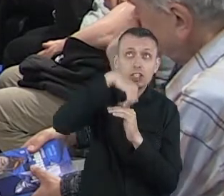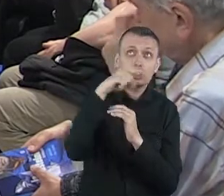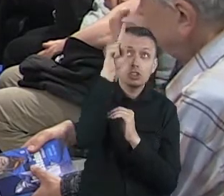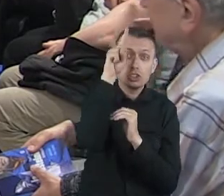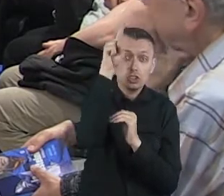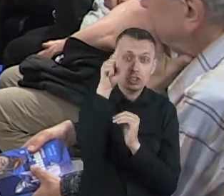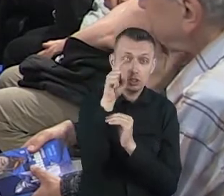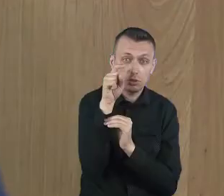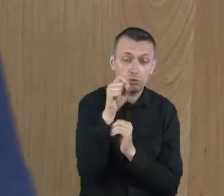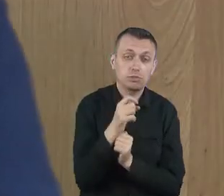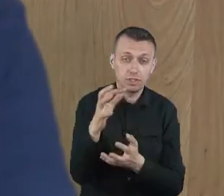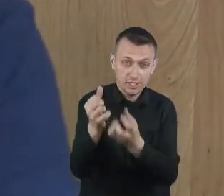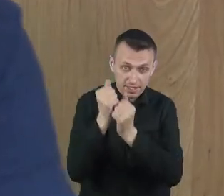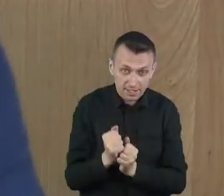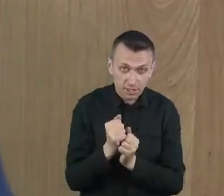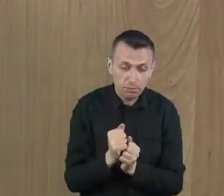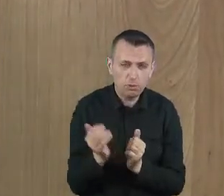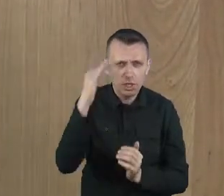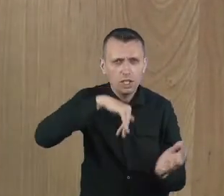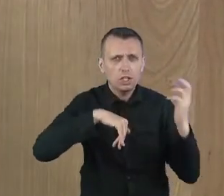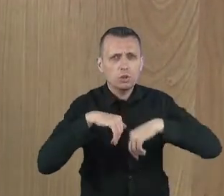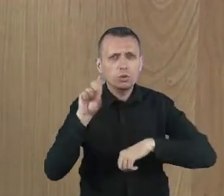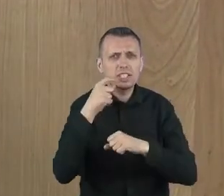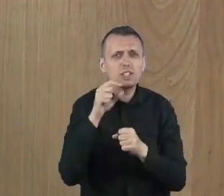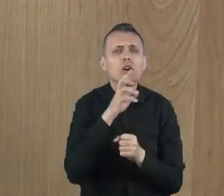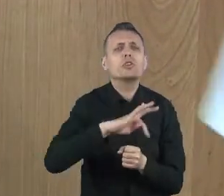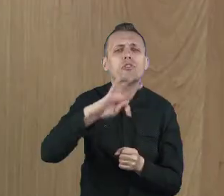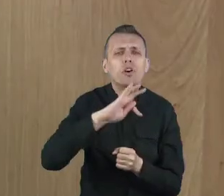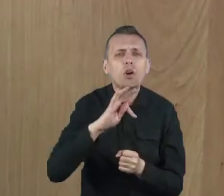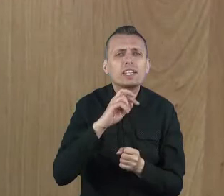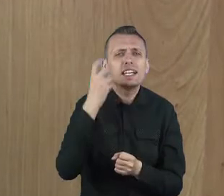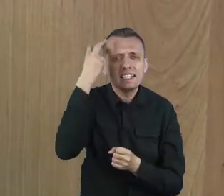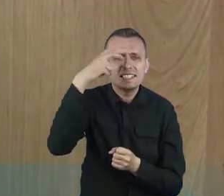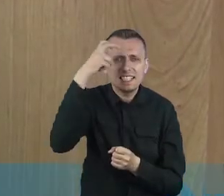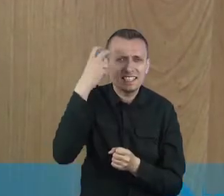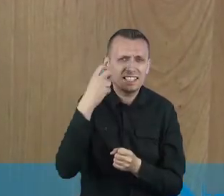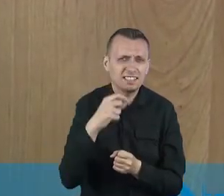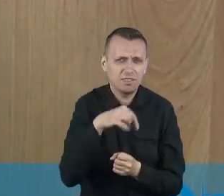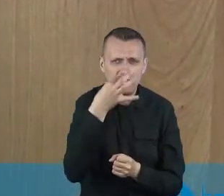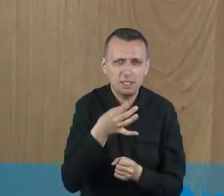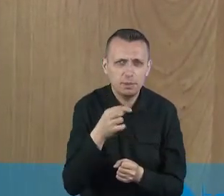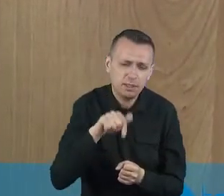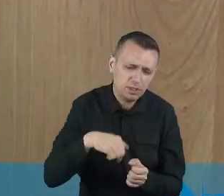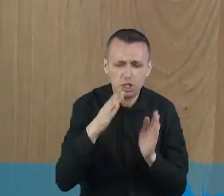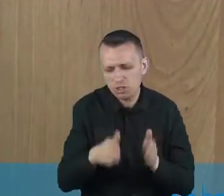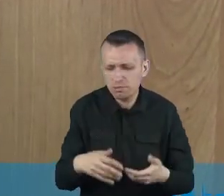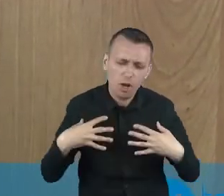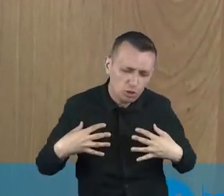8000 metrów nad poziomem morza. I góry to bardziej pasja czy bardziej nauk? To jest po prostu taki sposób